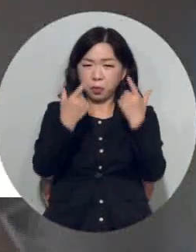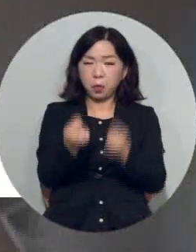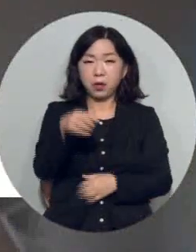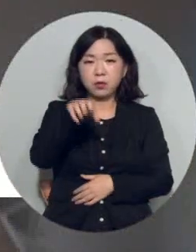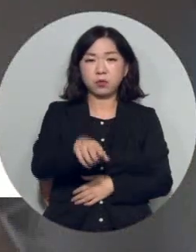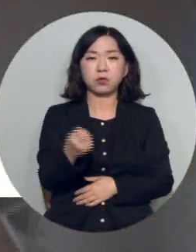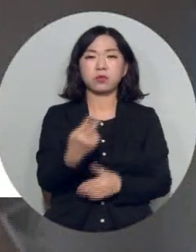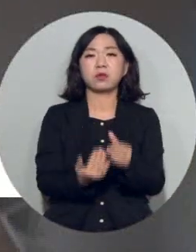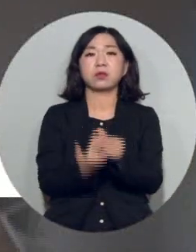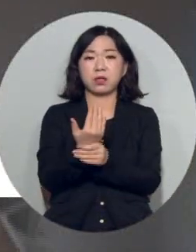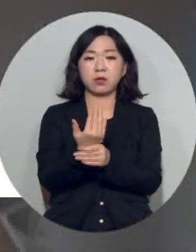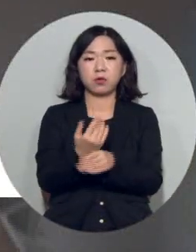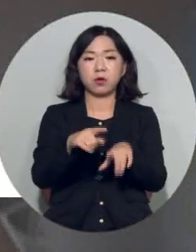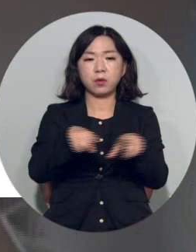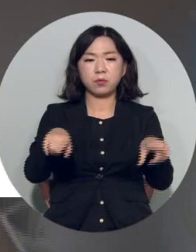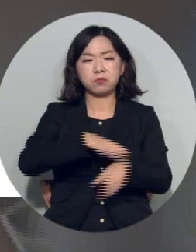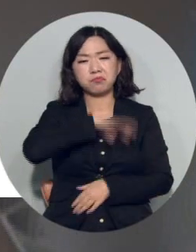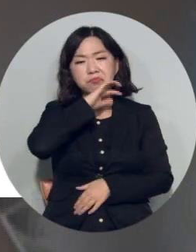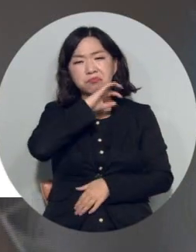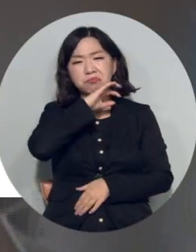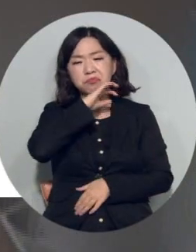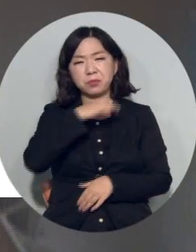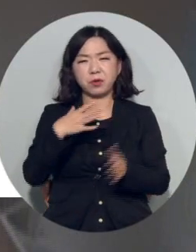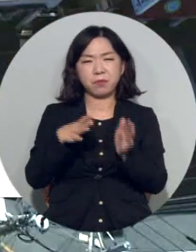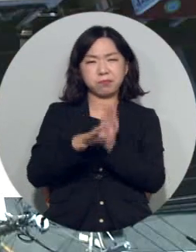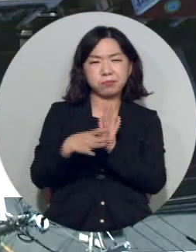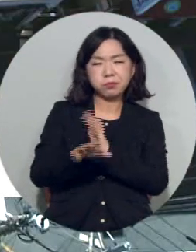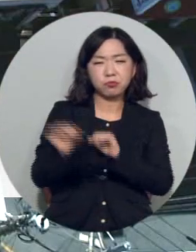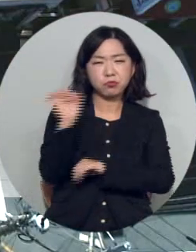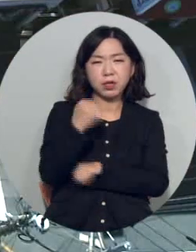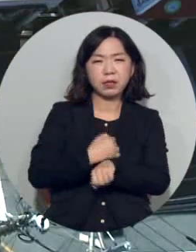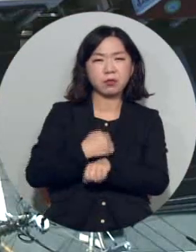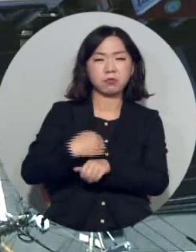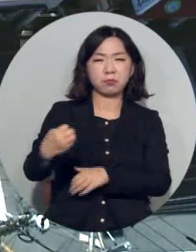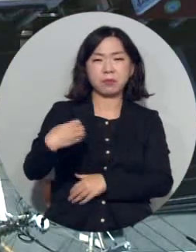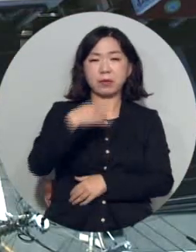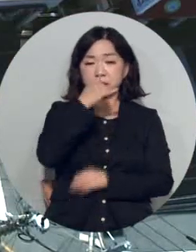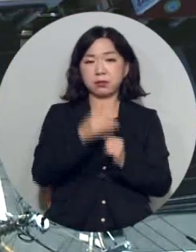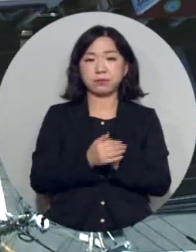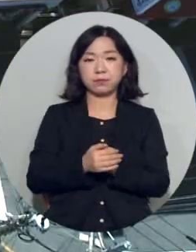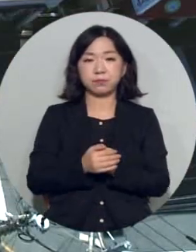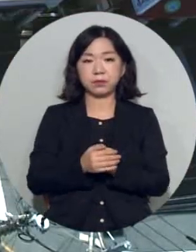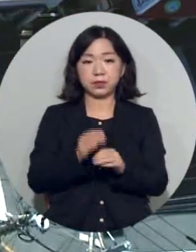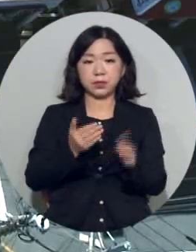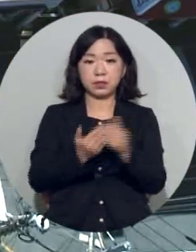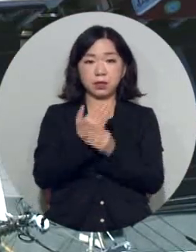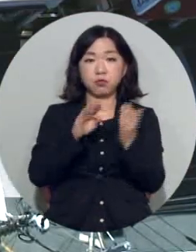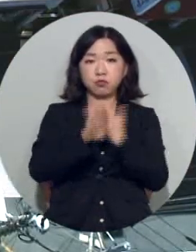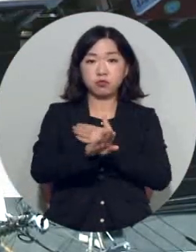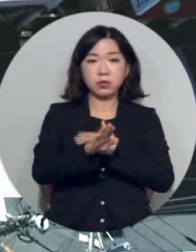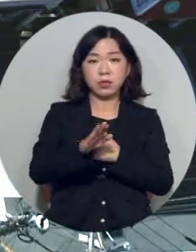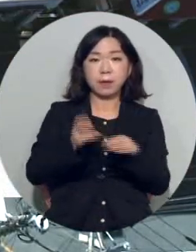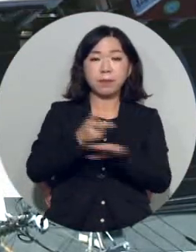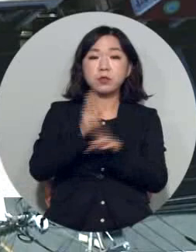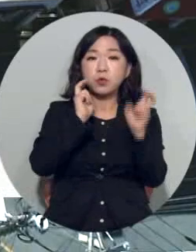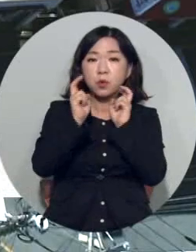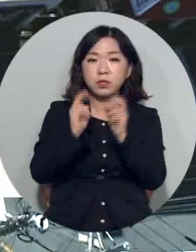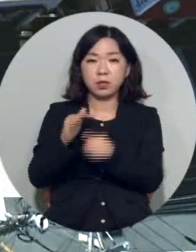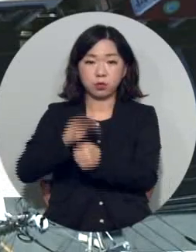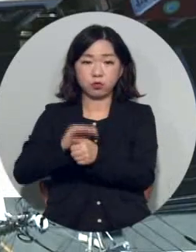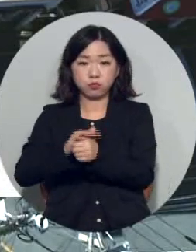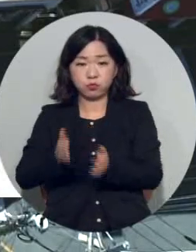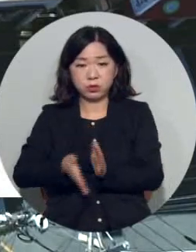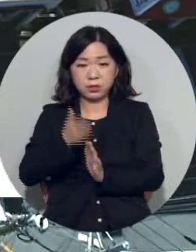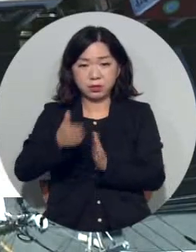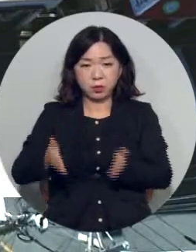그리고 평소에 그 민원도 여러 군데 나옵니다. 난폭 운전이라고는. 이 사고 이후 버스회사와 경주시는 도로 여건이 좋지